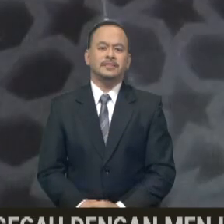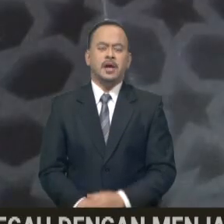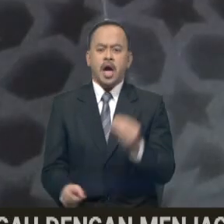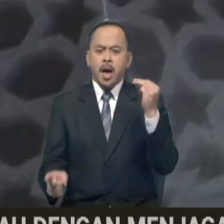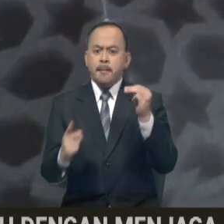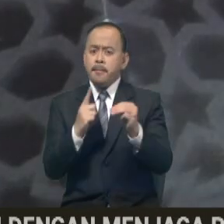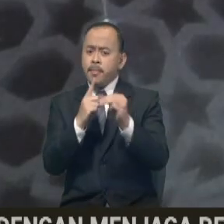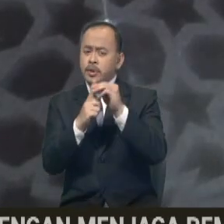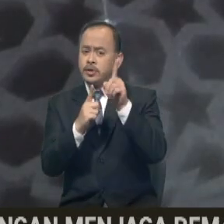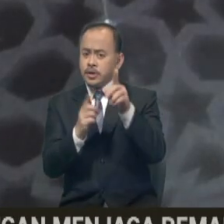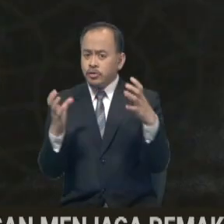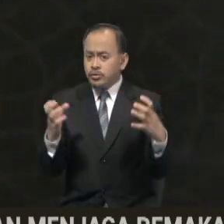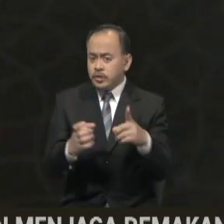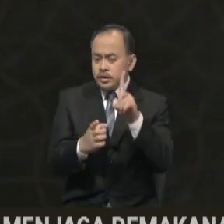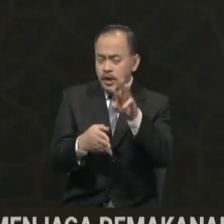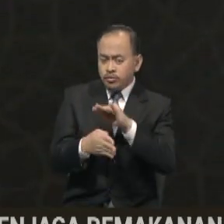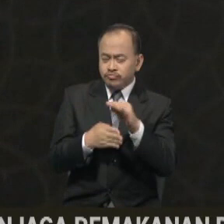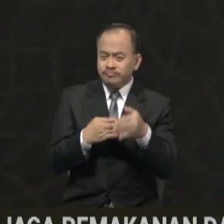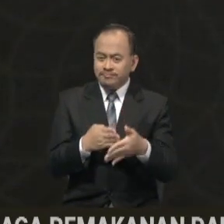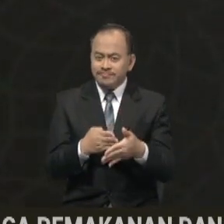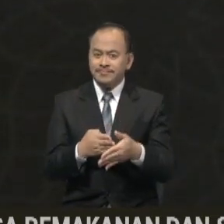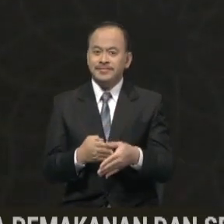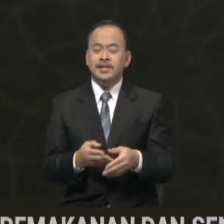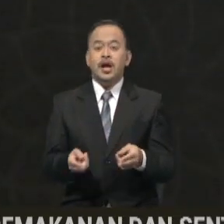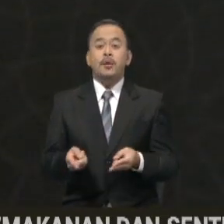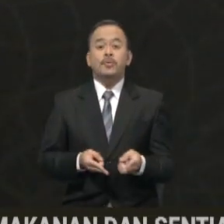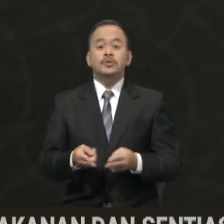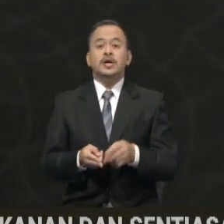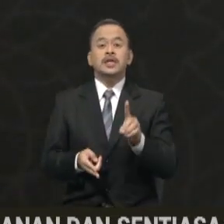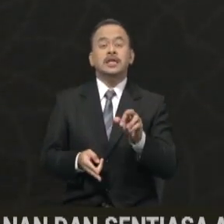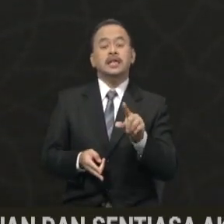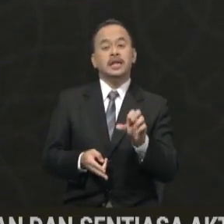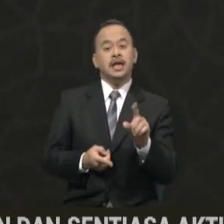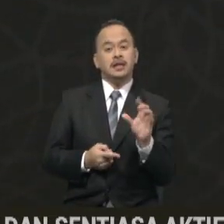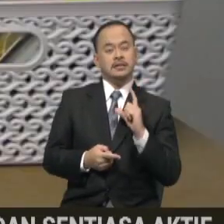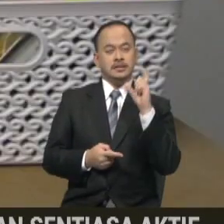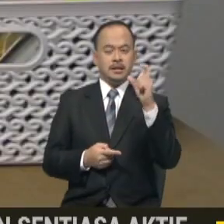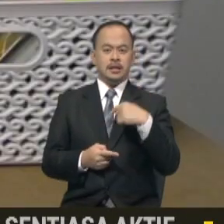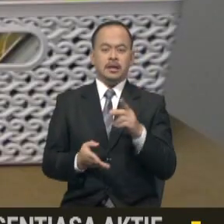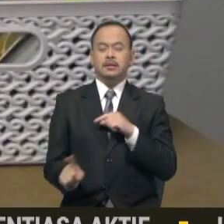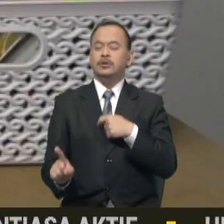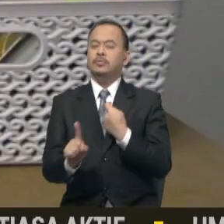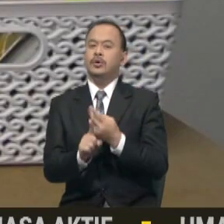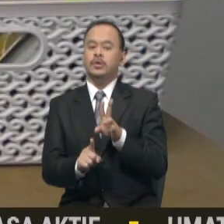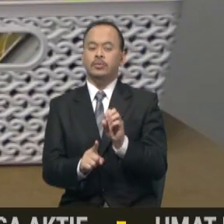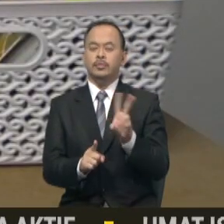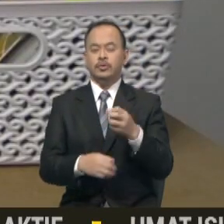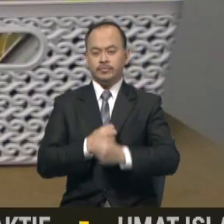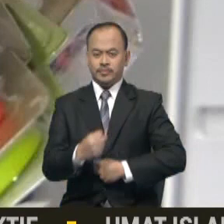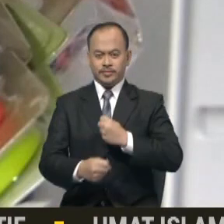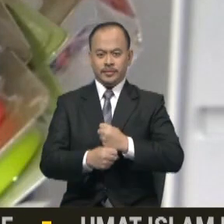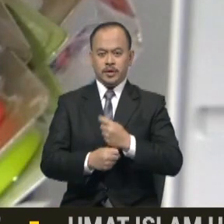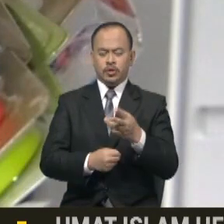Bermotokan satu set satu jalan penyelesaian, perusahaan Dinal Islam ditubuhkan pada tahun 2020 untuk